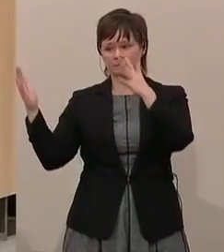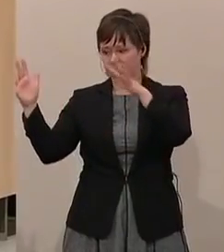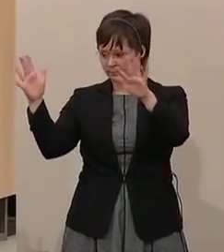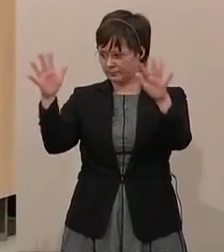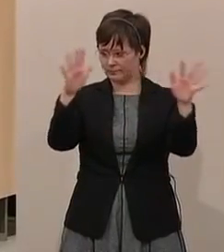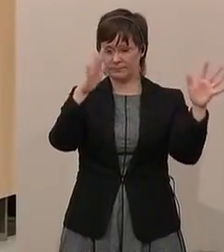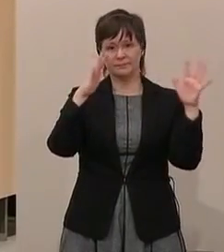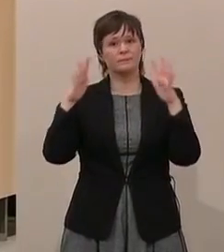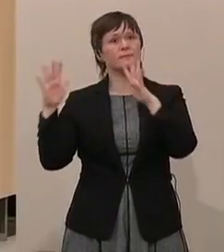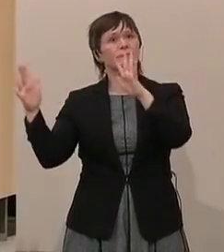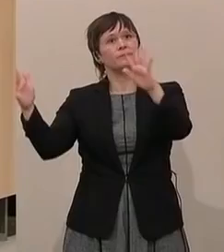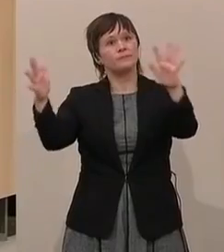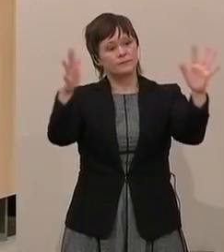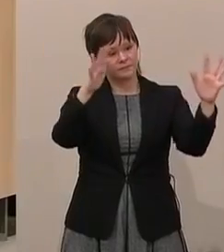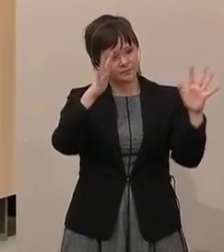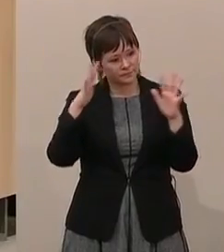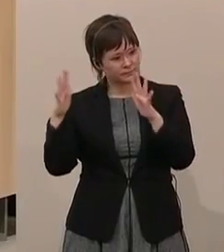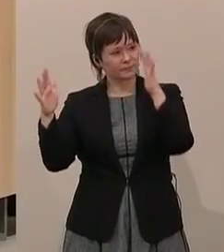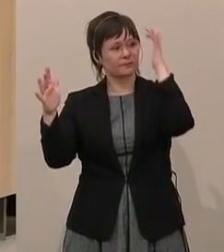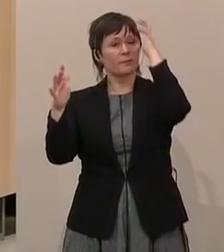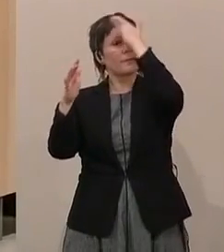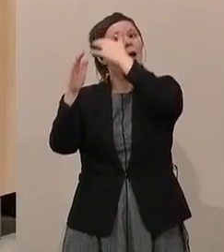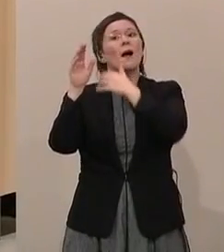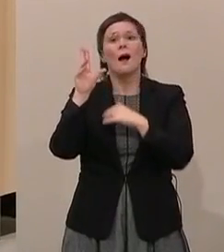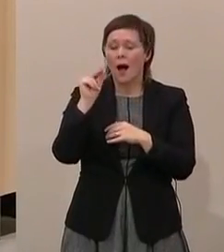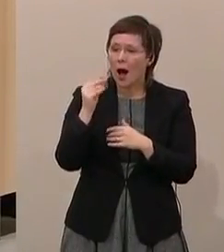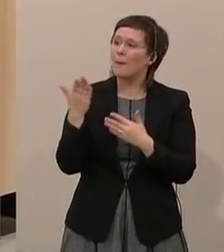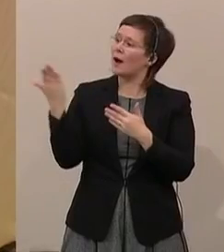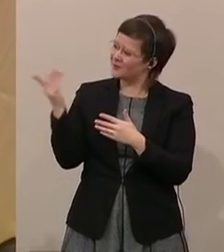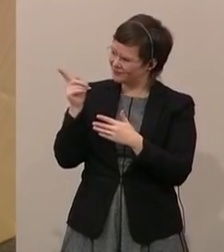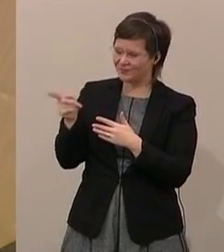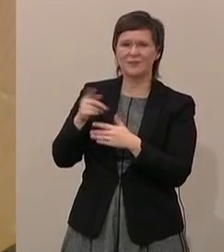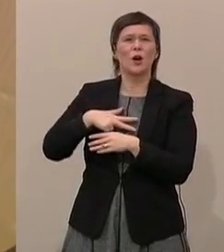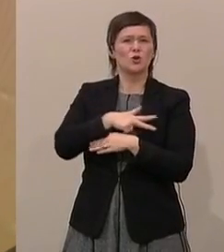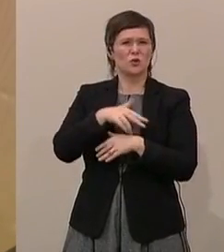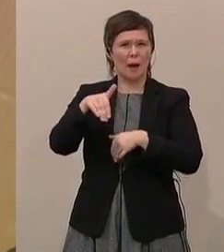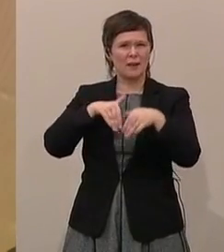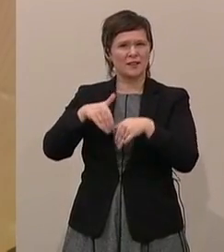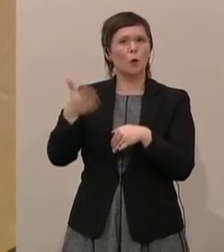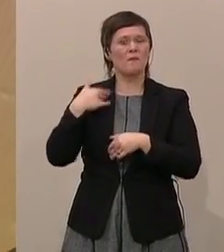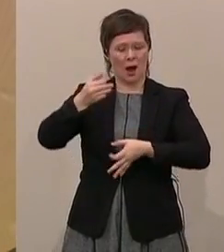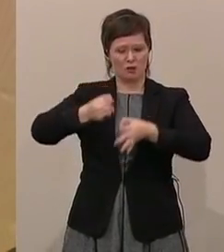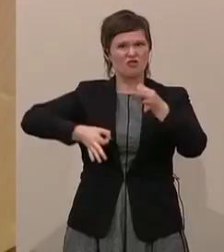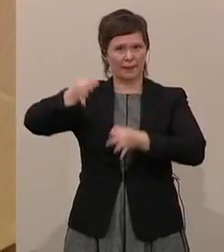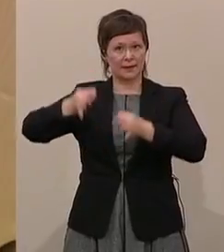Aber kommen wir zur Statistik des Sozialministeriums.